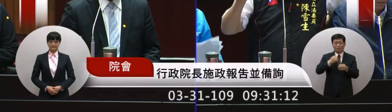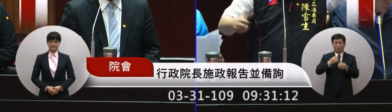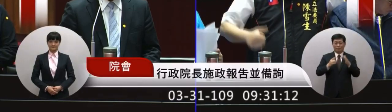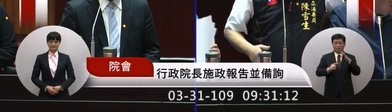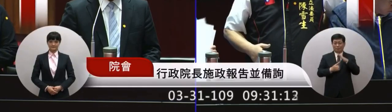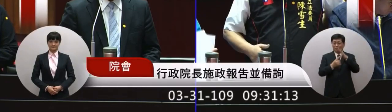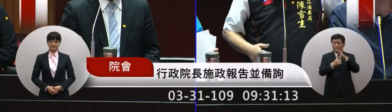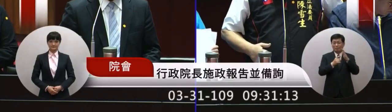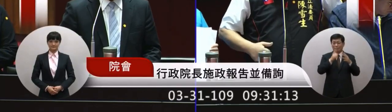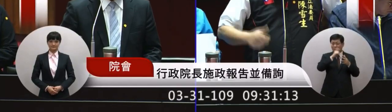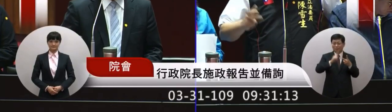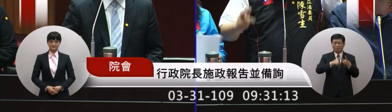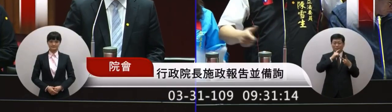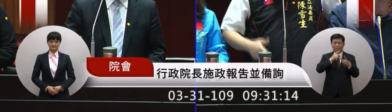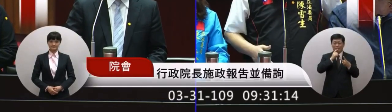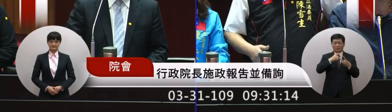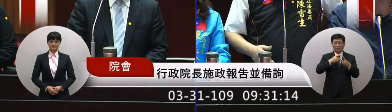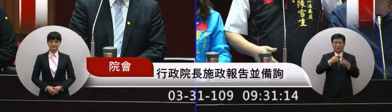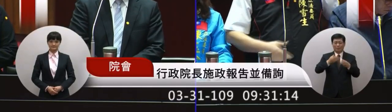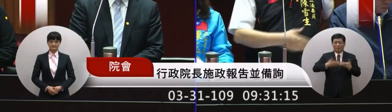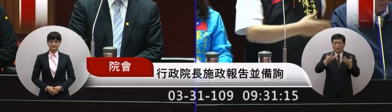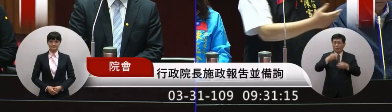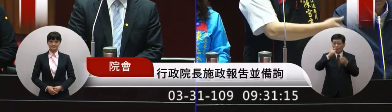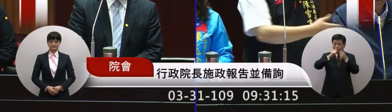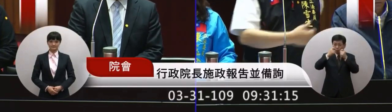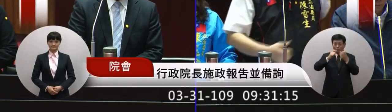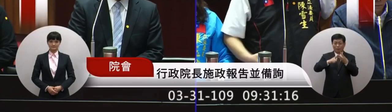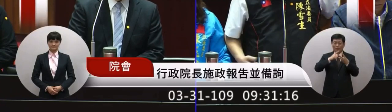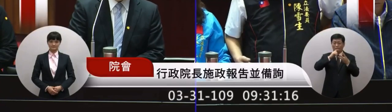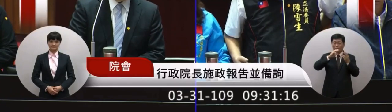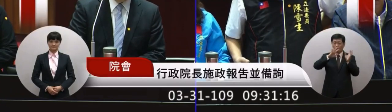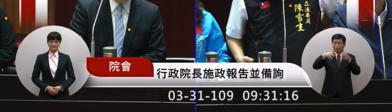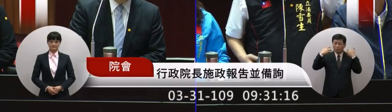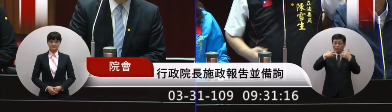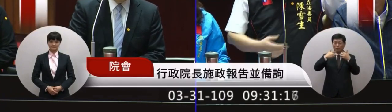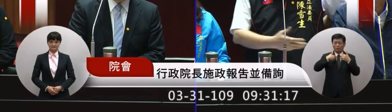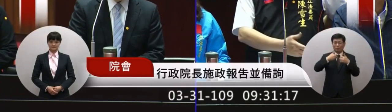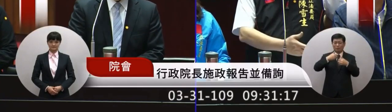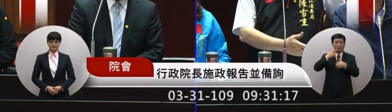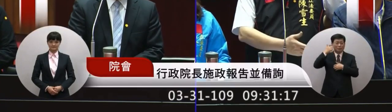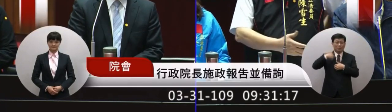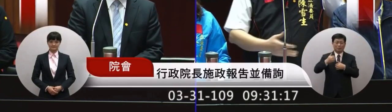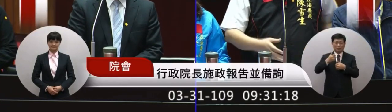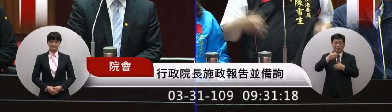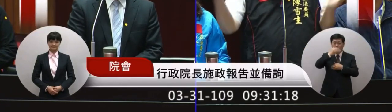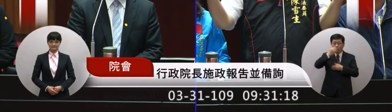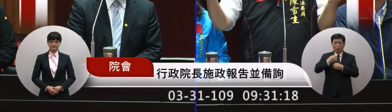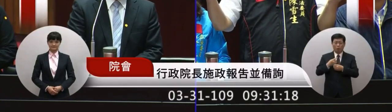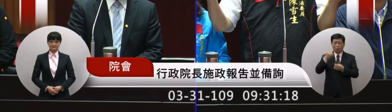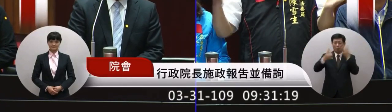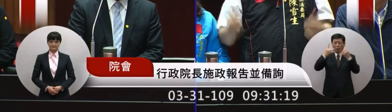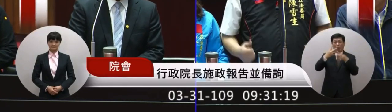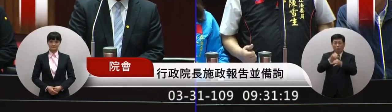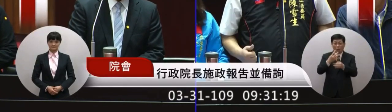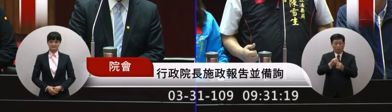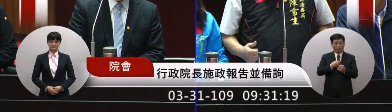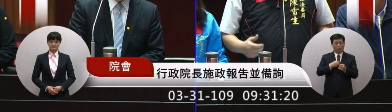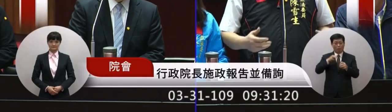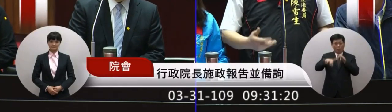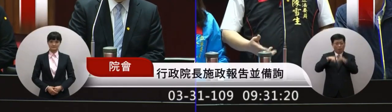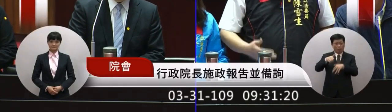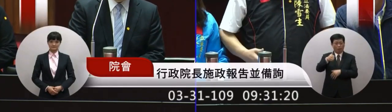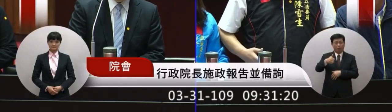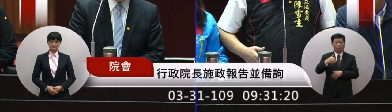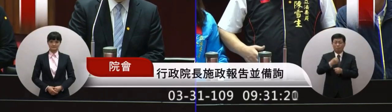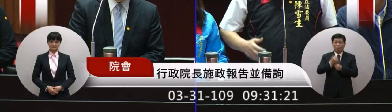啦、贡糖啦、风师爷啦、澎湖的什么灯火节啦、花火节啦，轰轰烈烈，对不对？